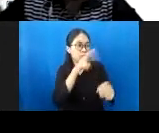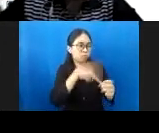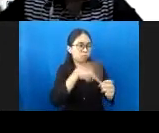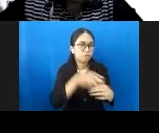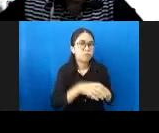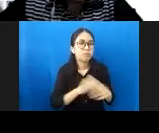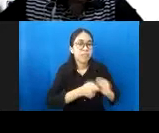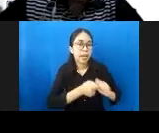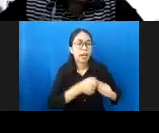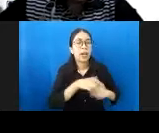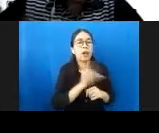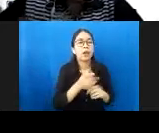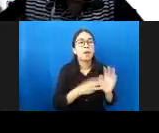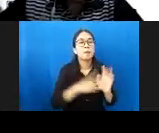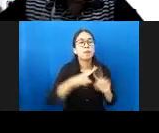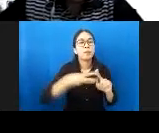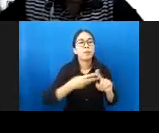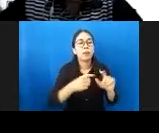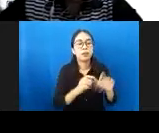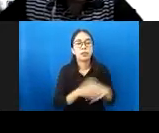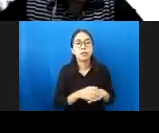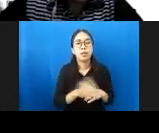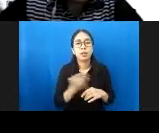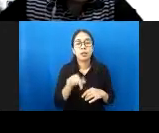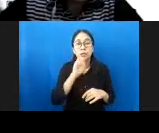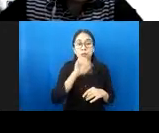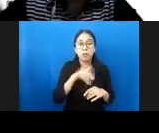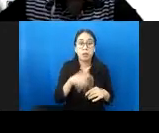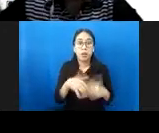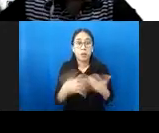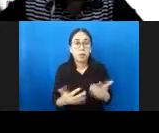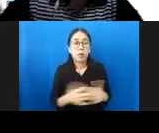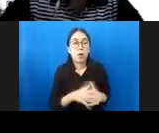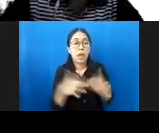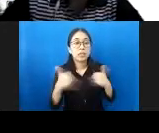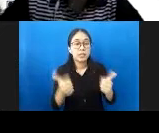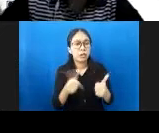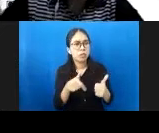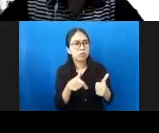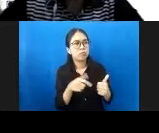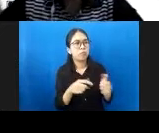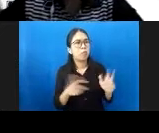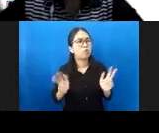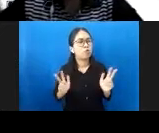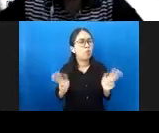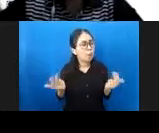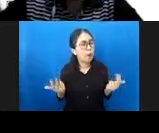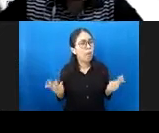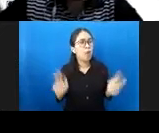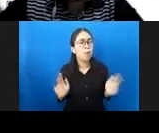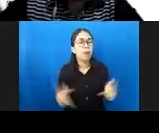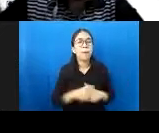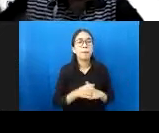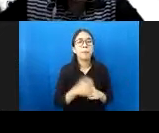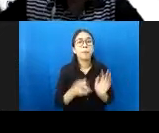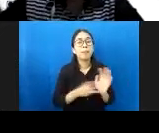secara MTBS. Ternyata dari hasil pemeriksaan bidan yang telah diberikan kalakarya, oh dok, ini masih normal. Masalah hanya pada pemberian